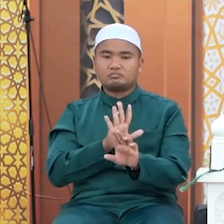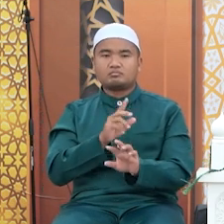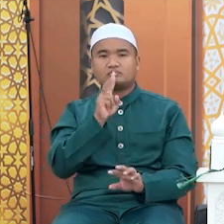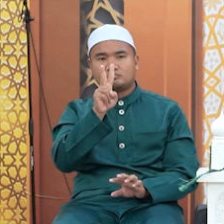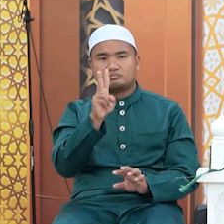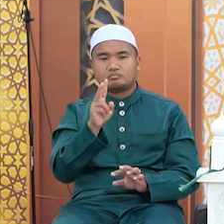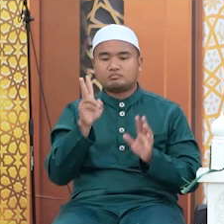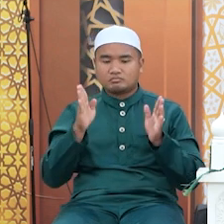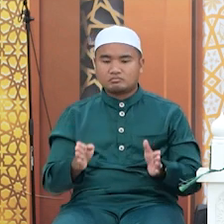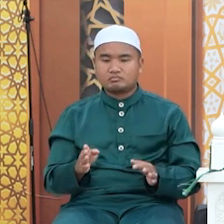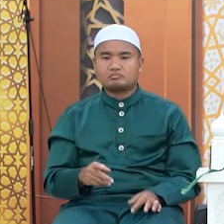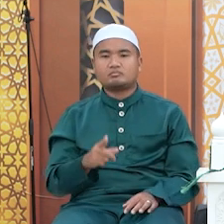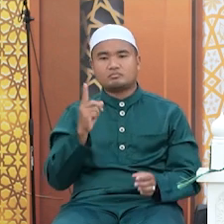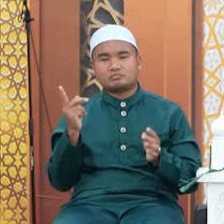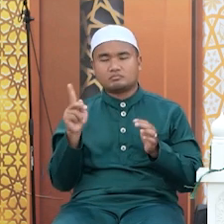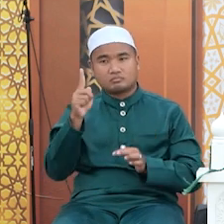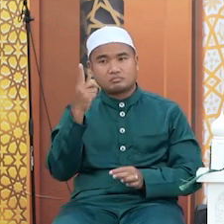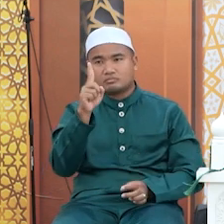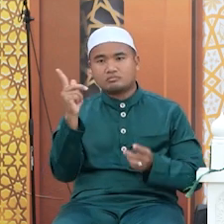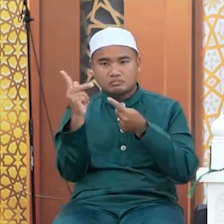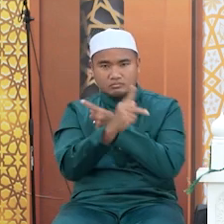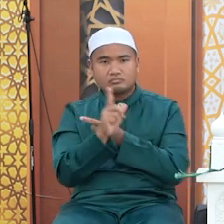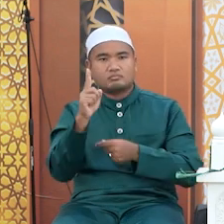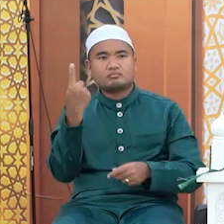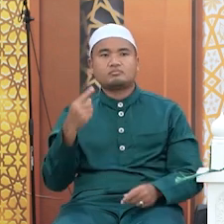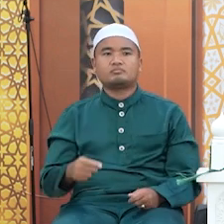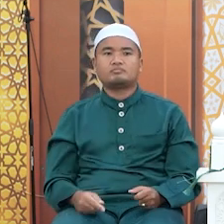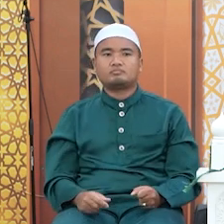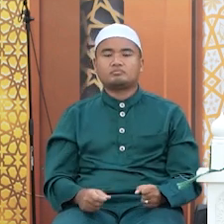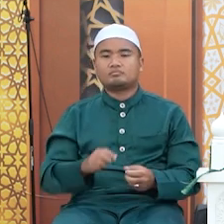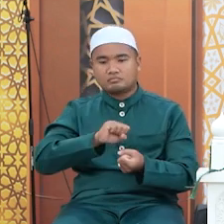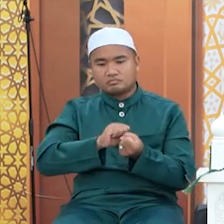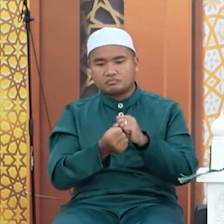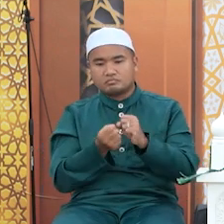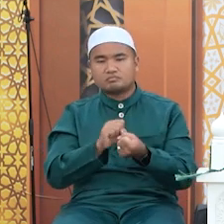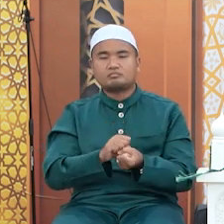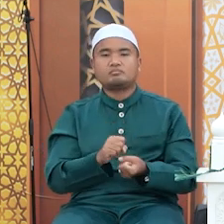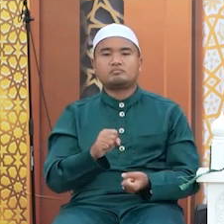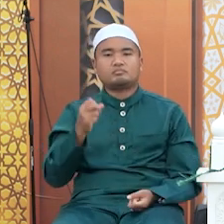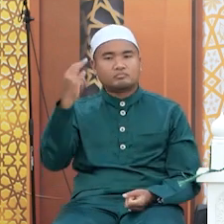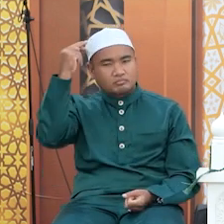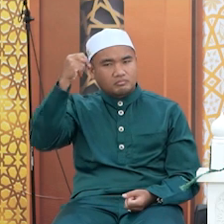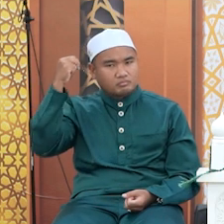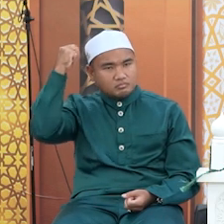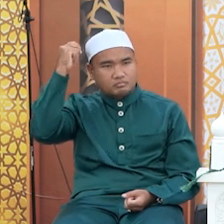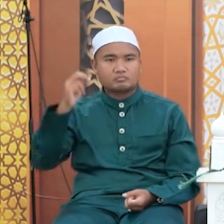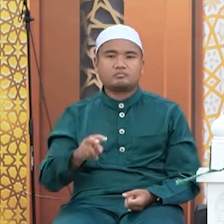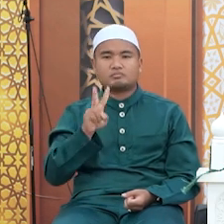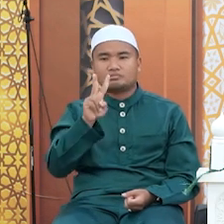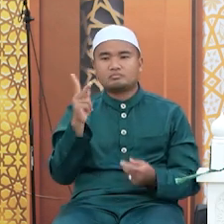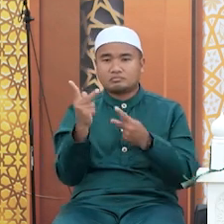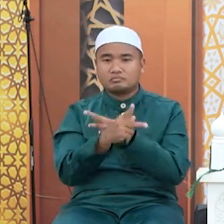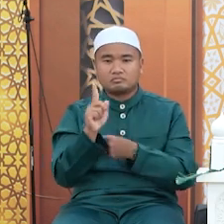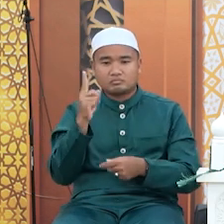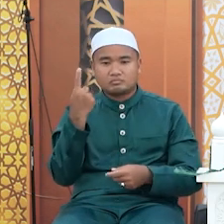bin Auf, satu lagi Abu Bakar Siddiq ketika hampir wafat. Itu sekali, dua kali itu